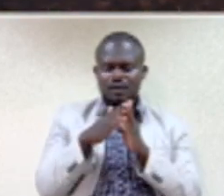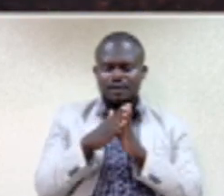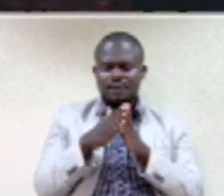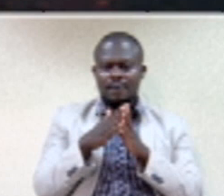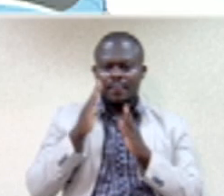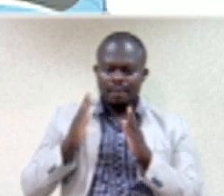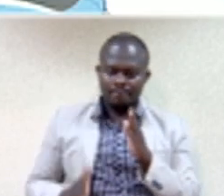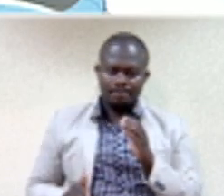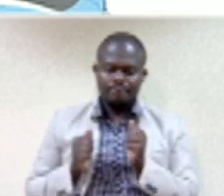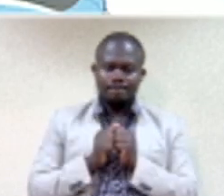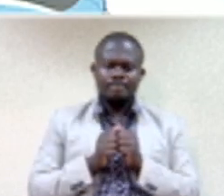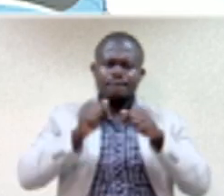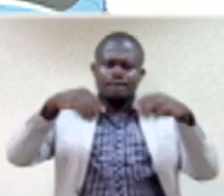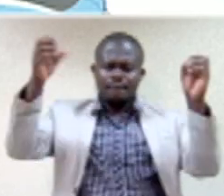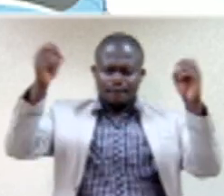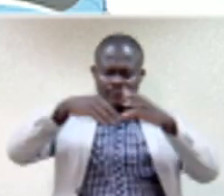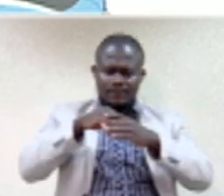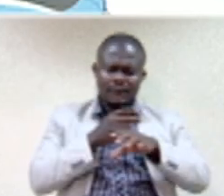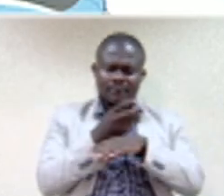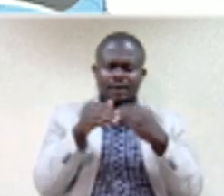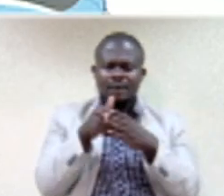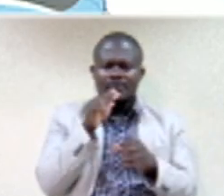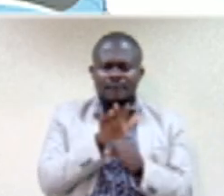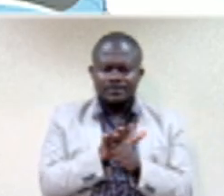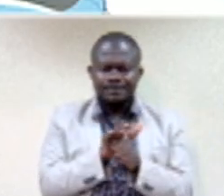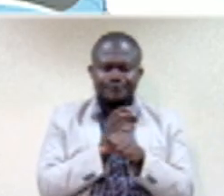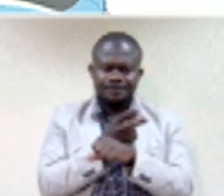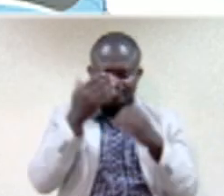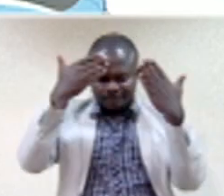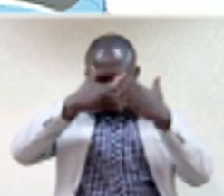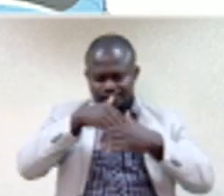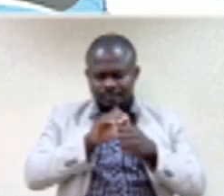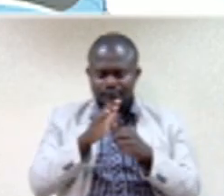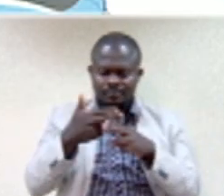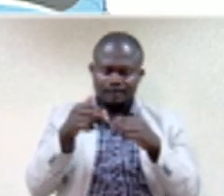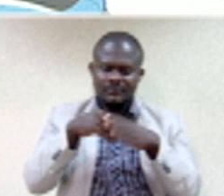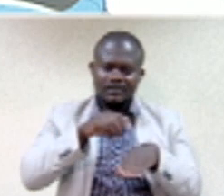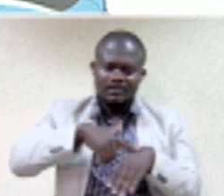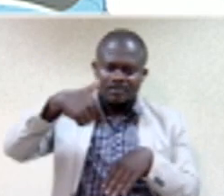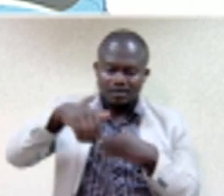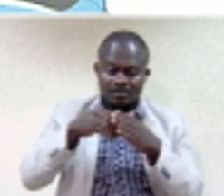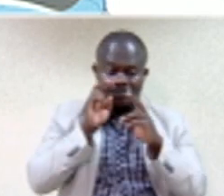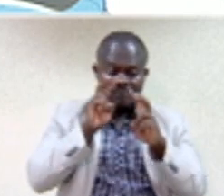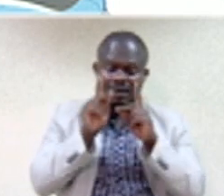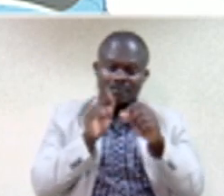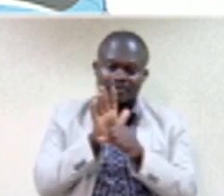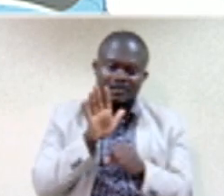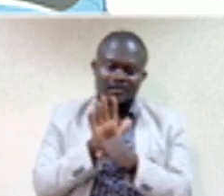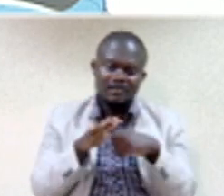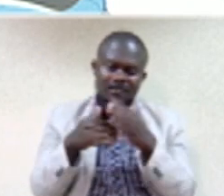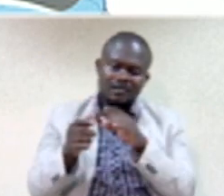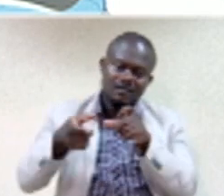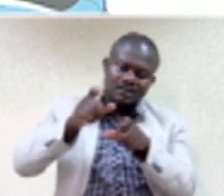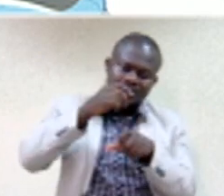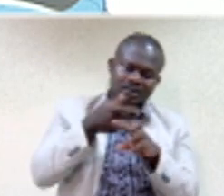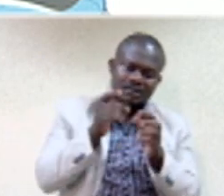wa Huye. Adolphe hani Kigali muri aya masaha akunze muri aya masaha y'umugoroba by'umwihariko yegereje samoya ubusanga umuvuduko ku binyabiziga